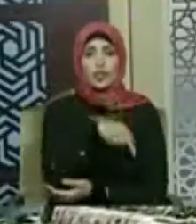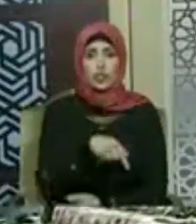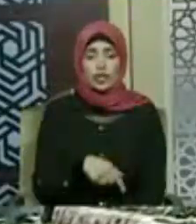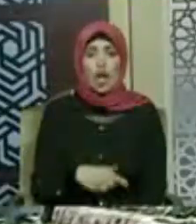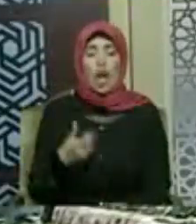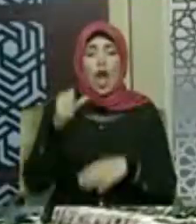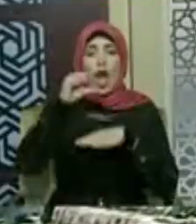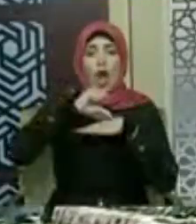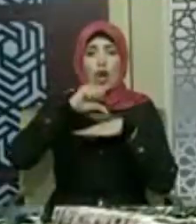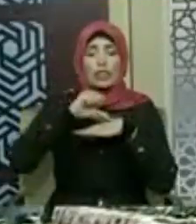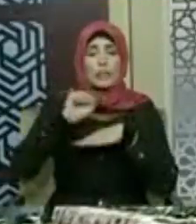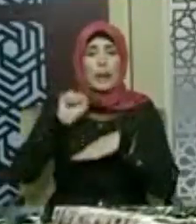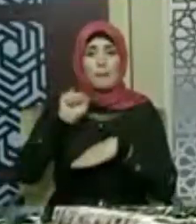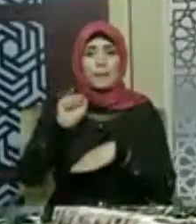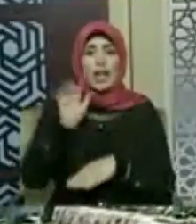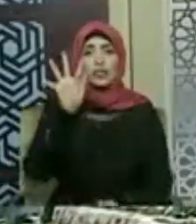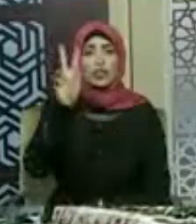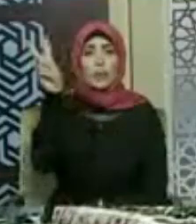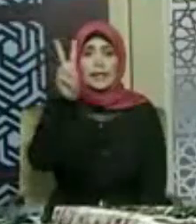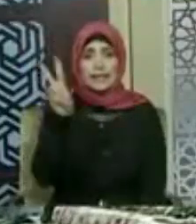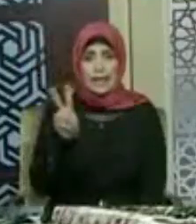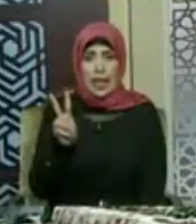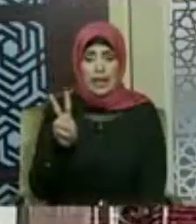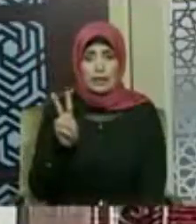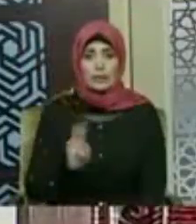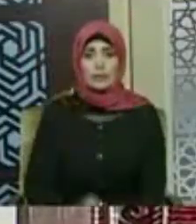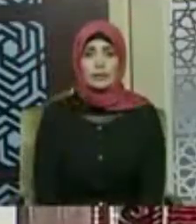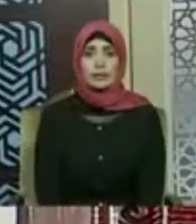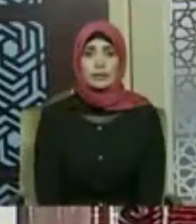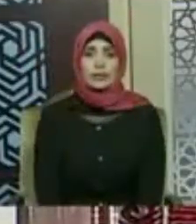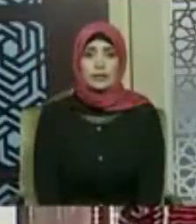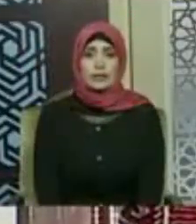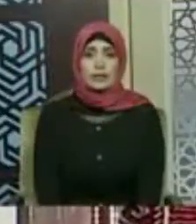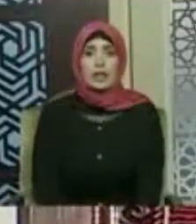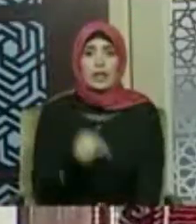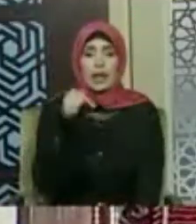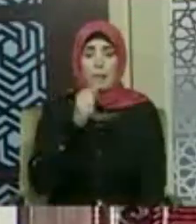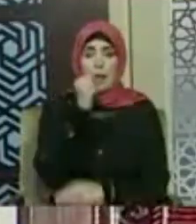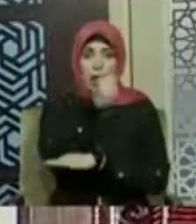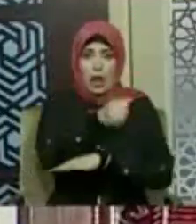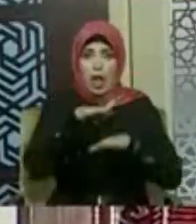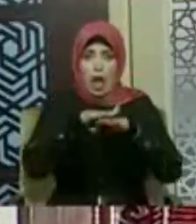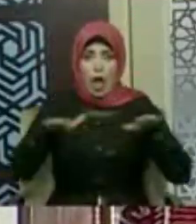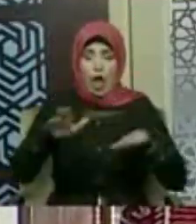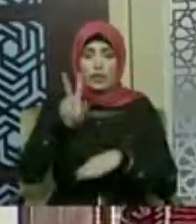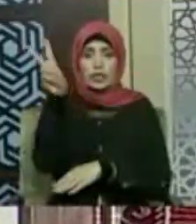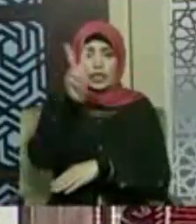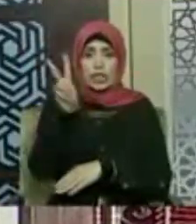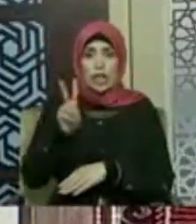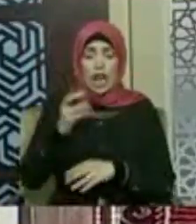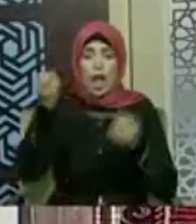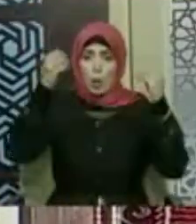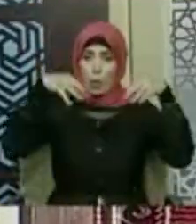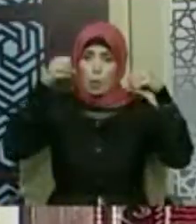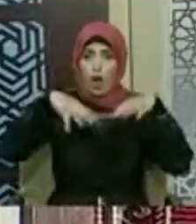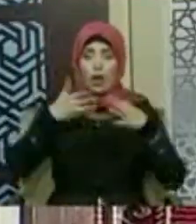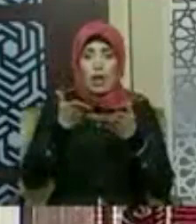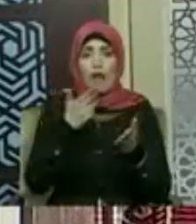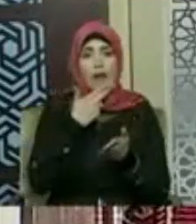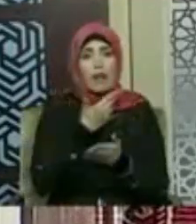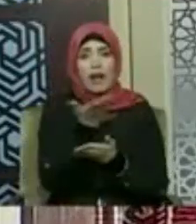عاصمة شمال سيناء، من أرض سيناء المباركة،